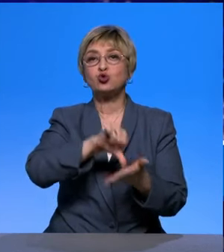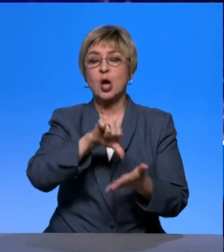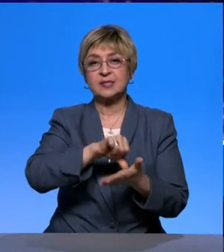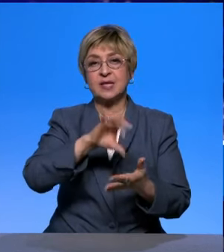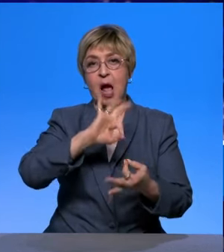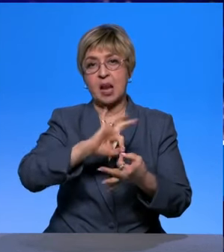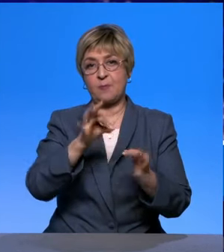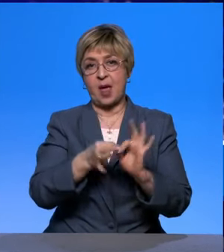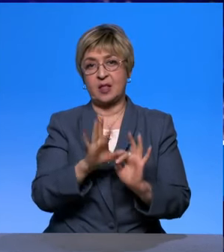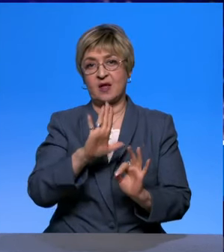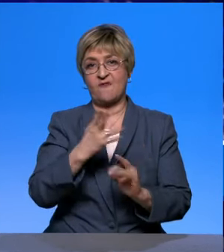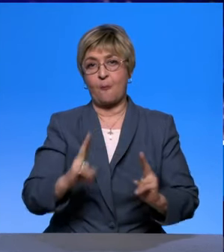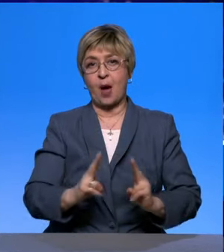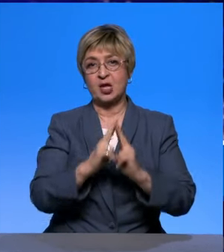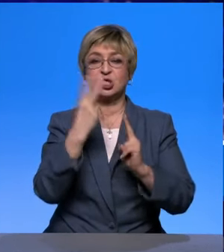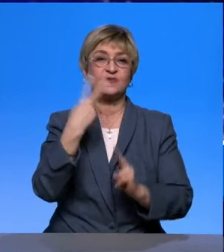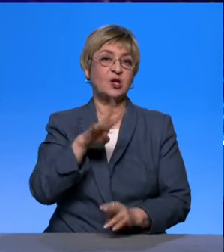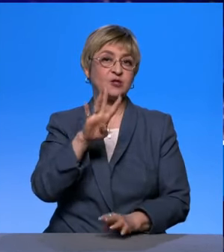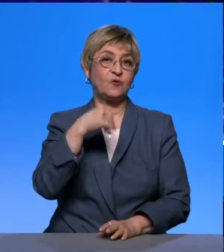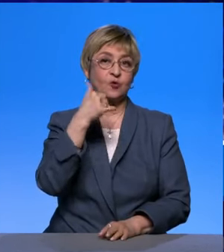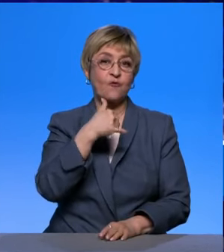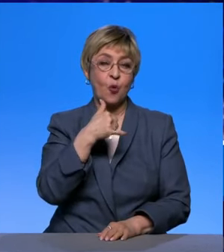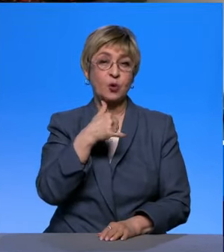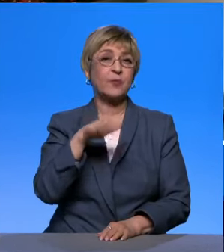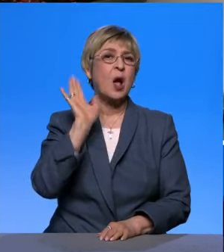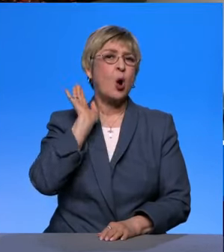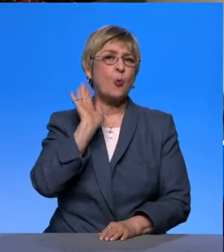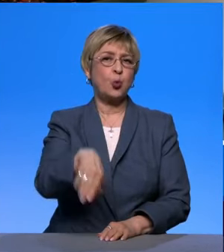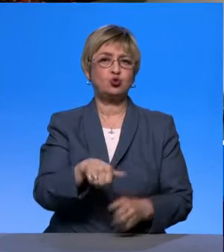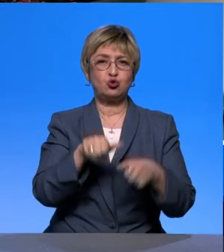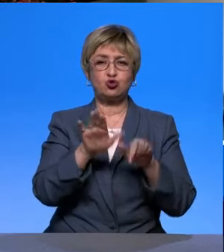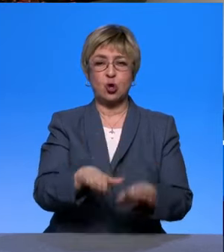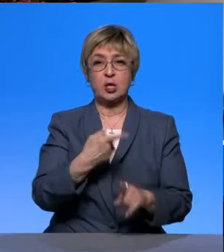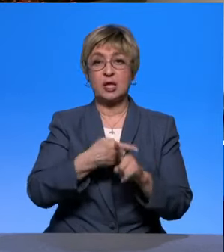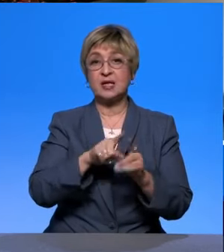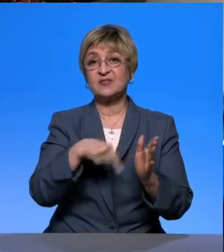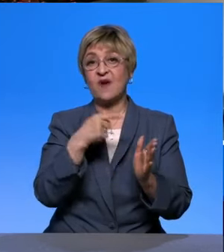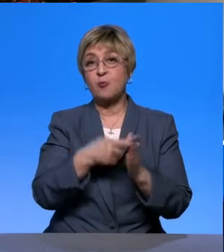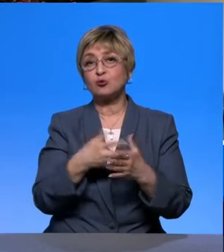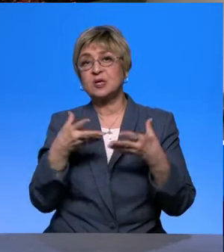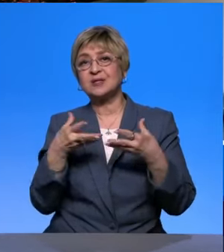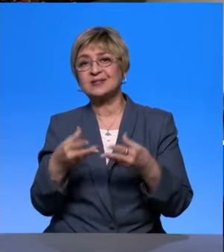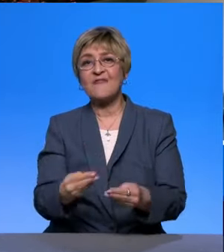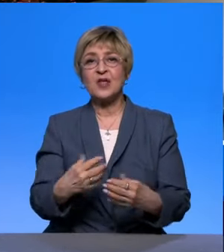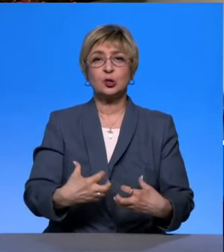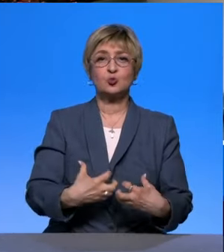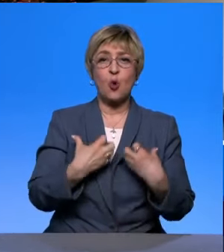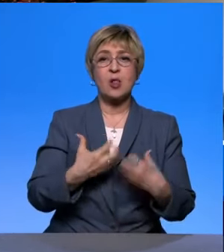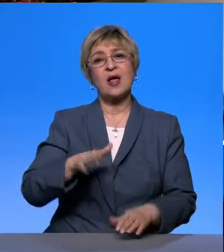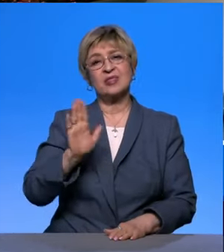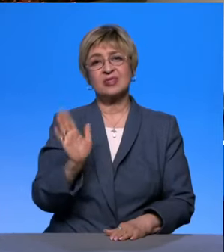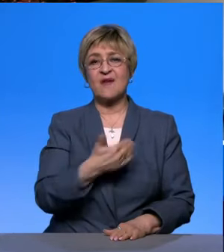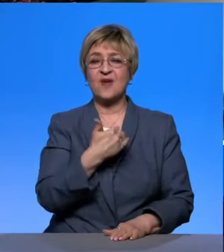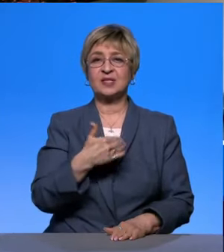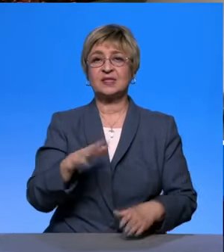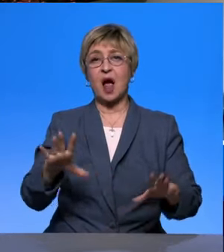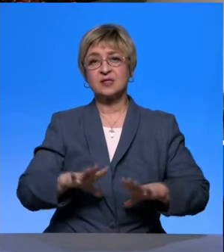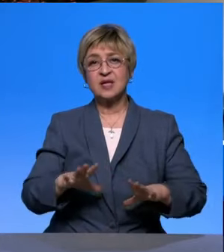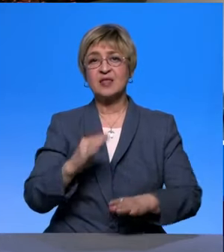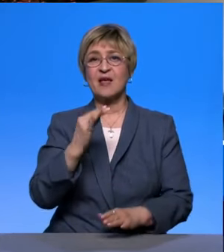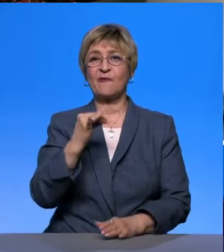в Париже 24-го года. Ну ладно, пока они там решают все эти вопросы, кто-то чего-то там на кого-то надавили, кто-то чего-то испугался, давайте к фиджитал в Казани все-таки вернемся, к